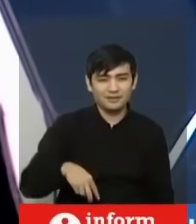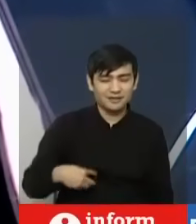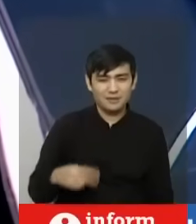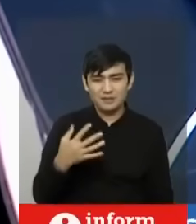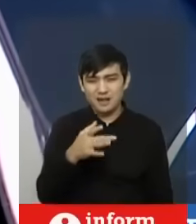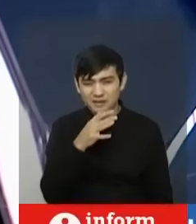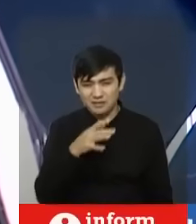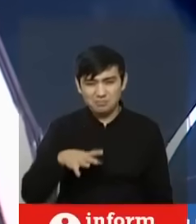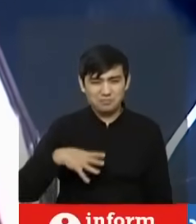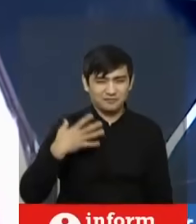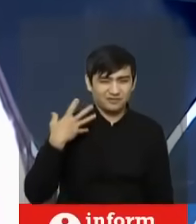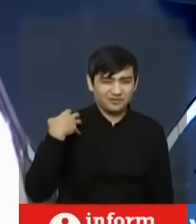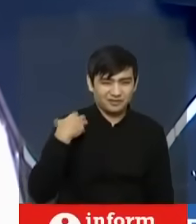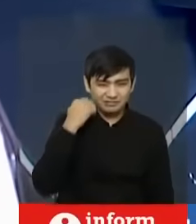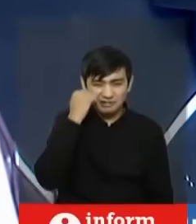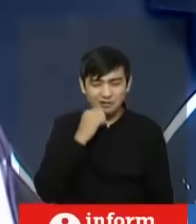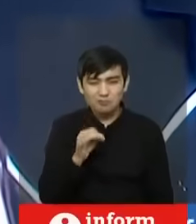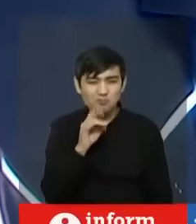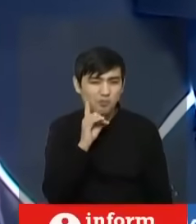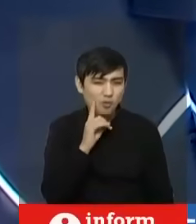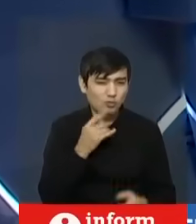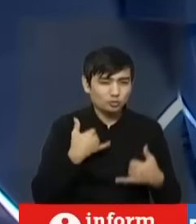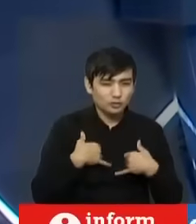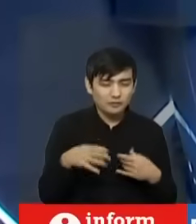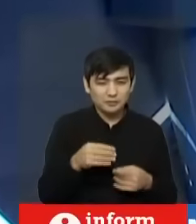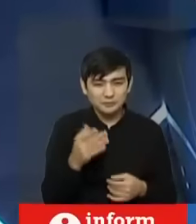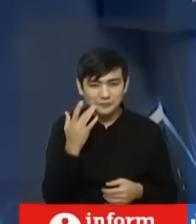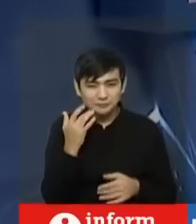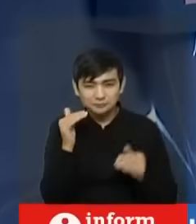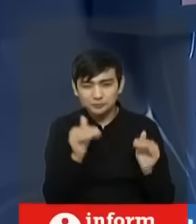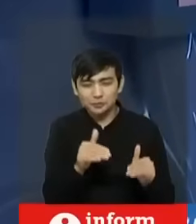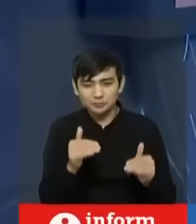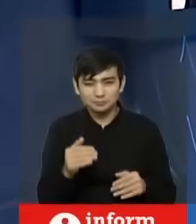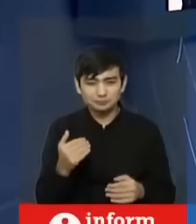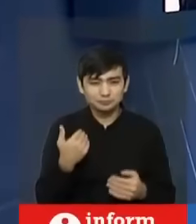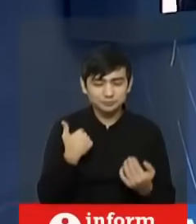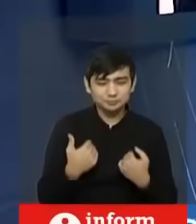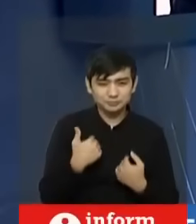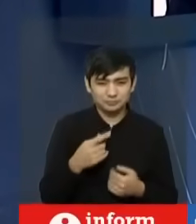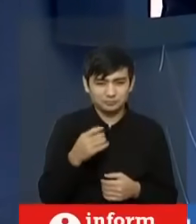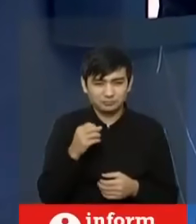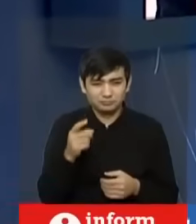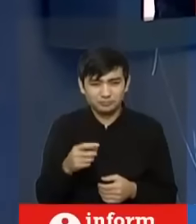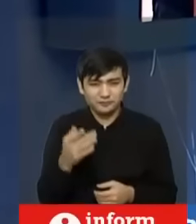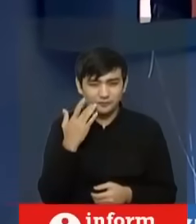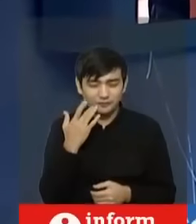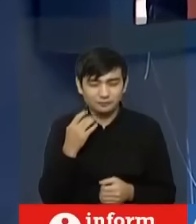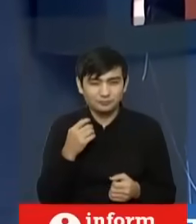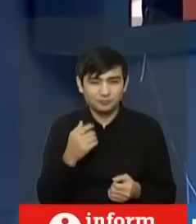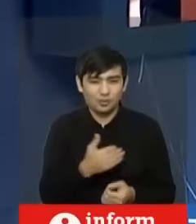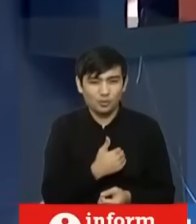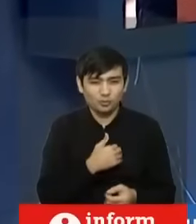жастағы экс-басшысы жас мұғалімдерге қырындап маза бермейді деп отыр. Соның кесірінен 3 педагогтың шаңырағы